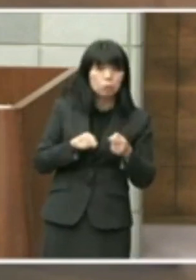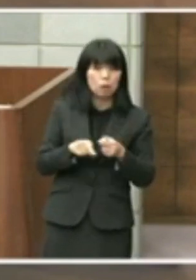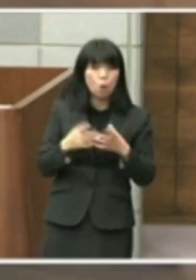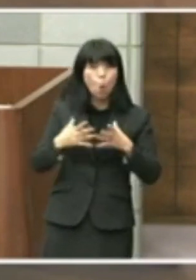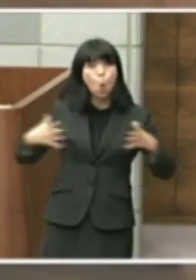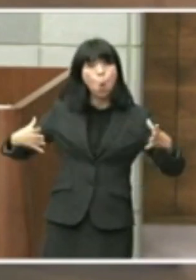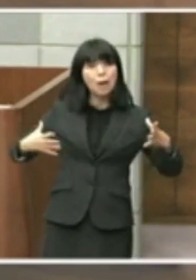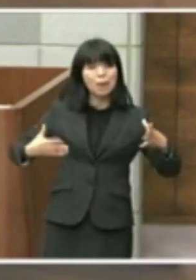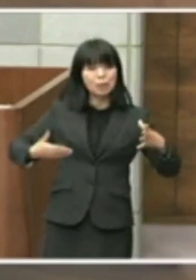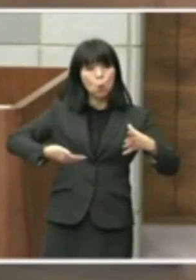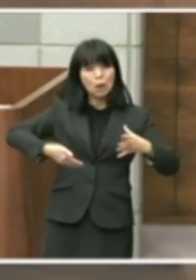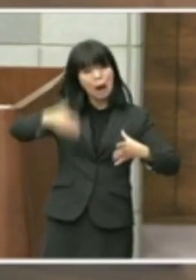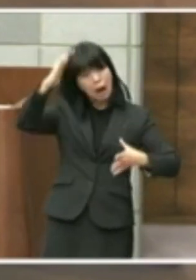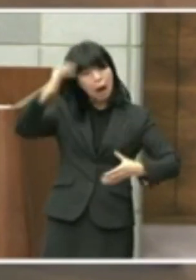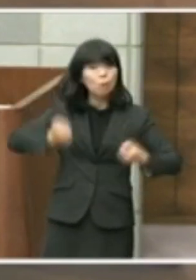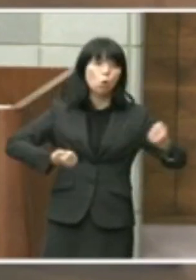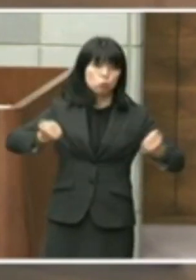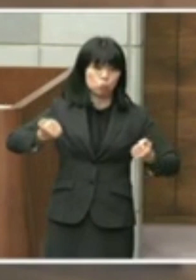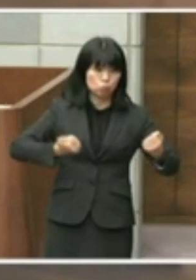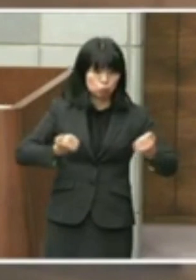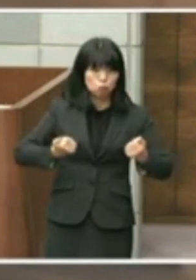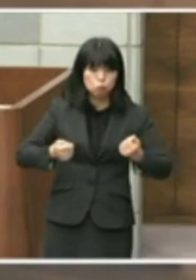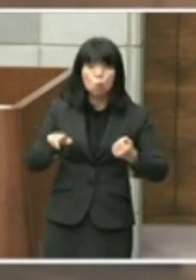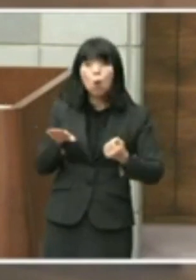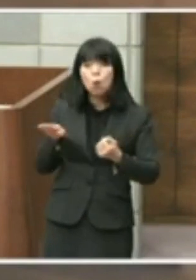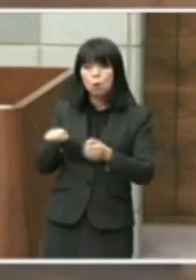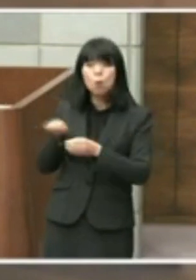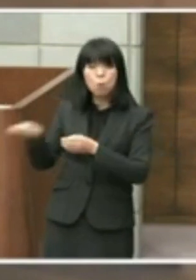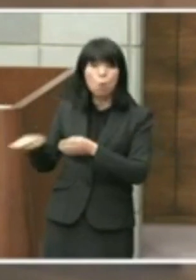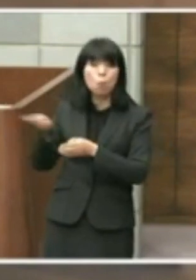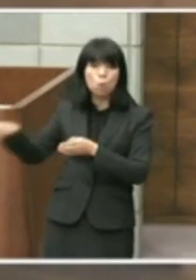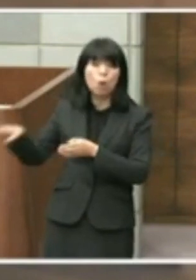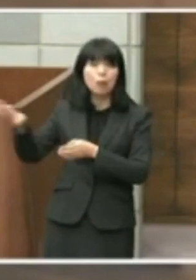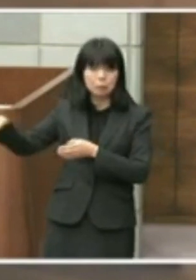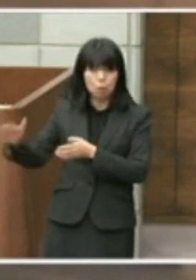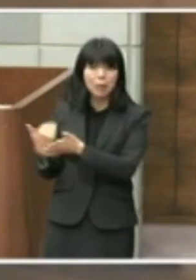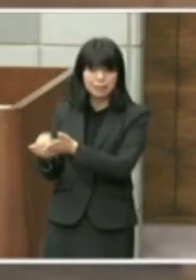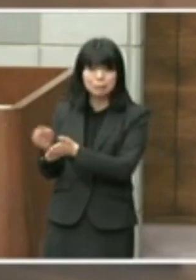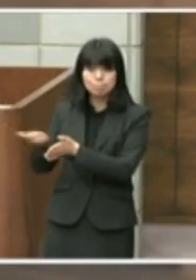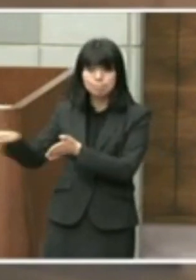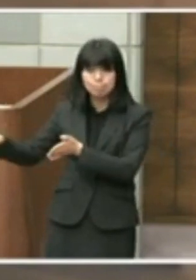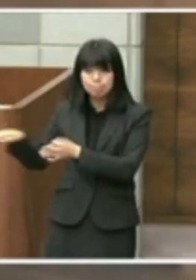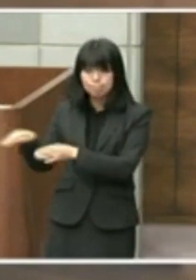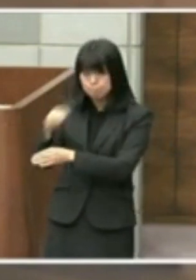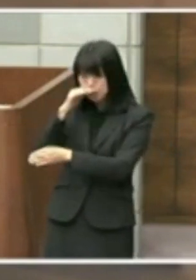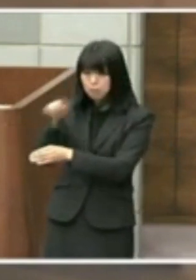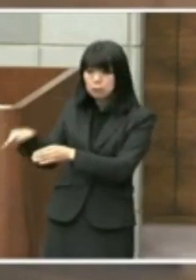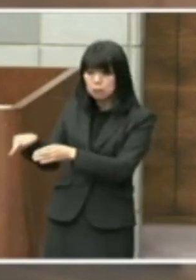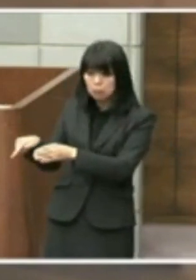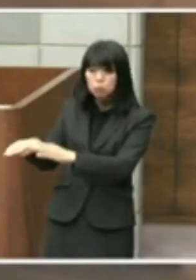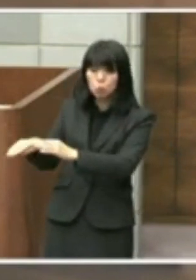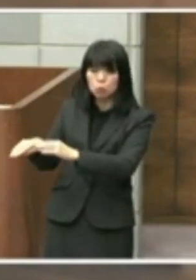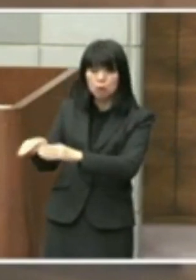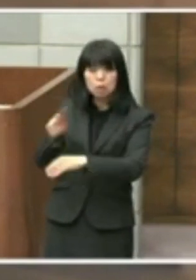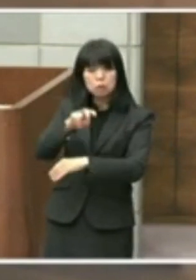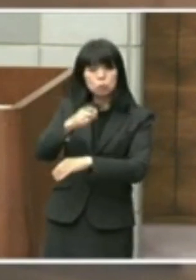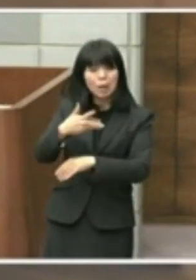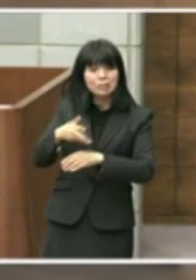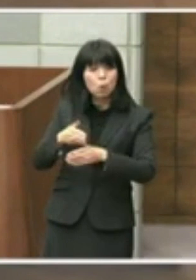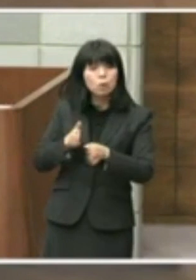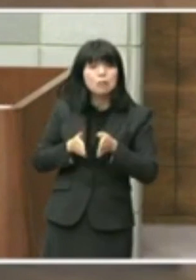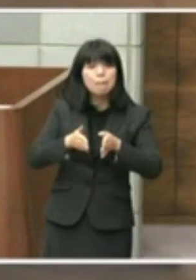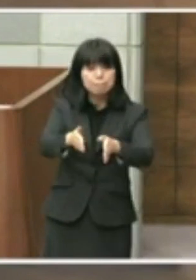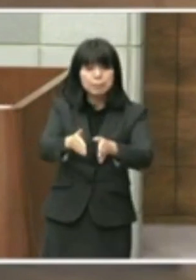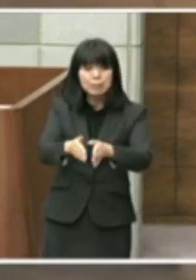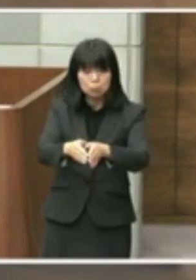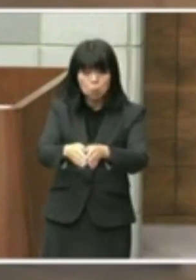大型の貨物も、利用されてましたので、そういった車両が、いわゆる国道28号線の